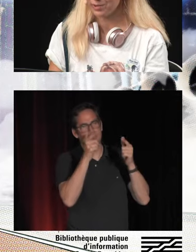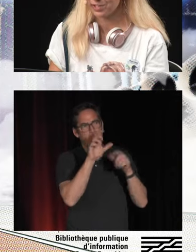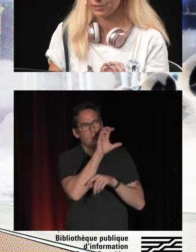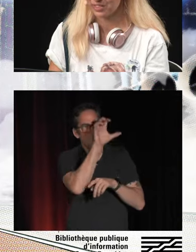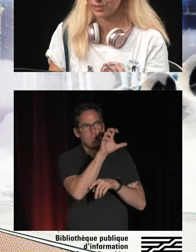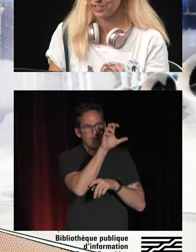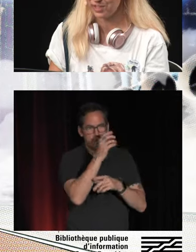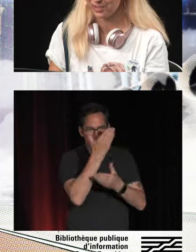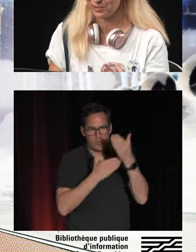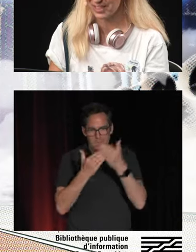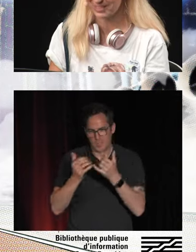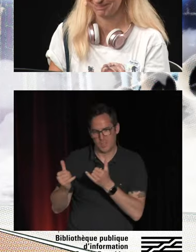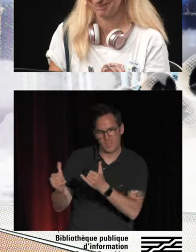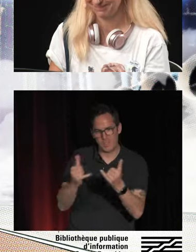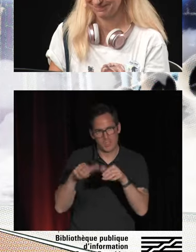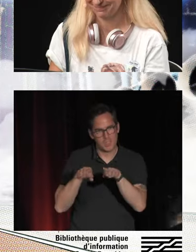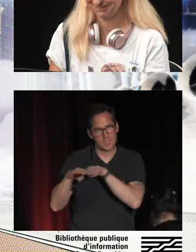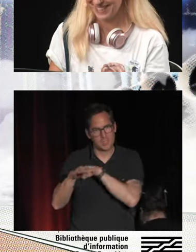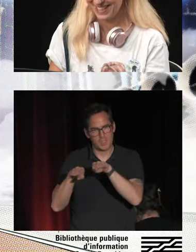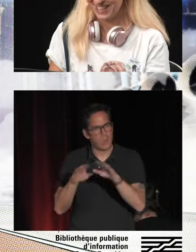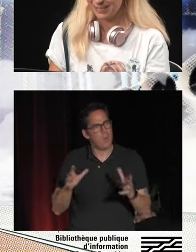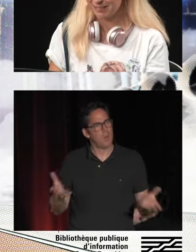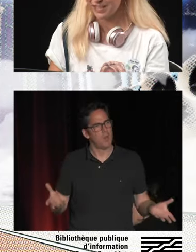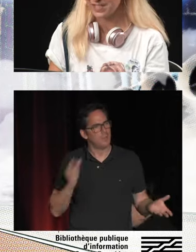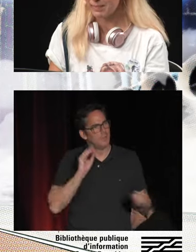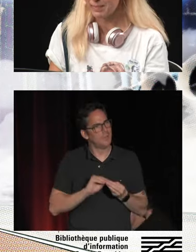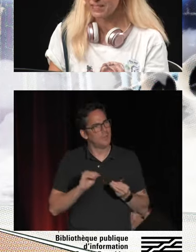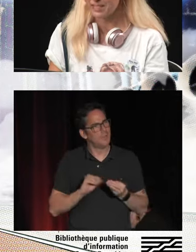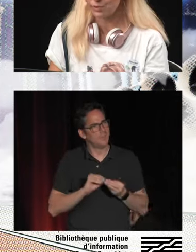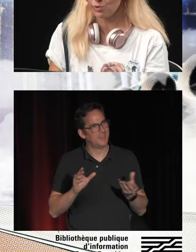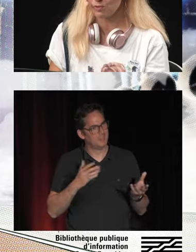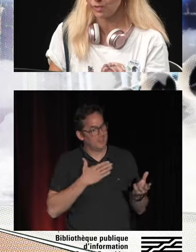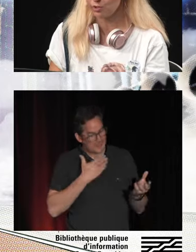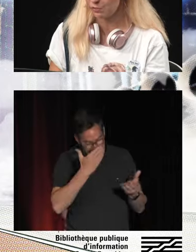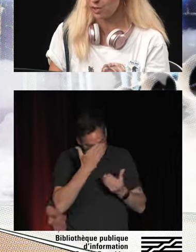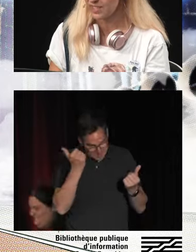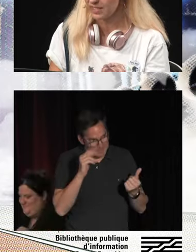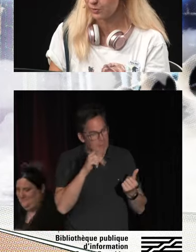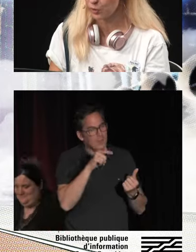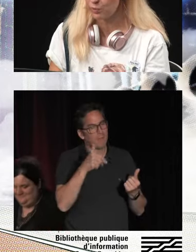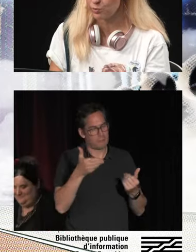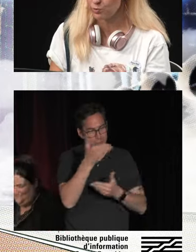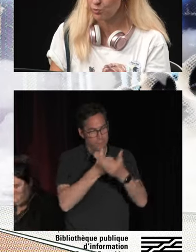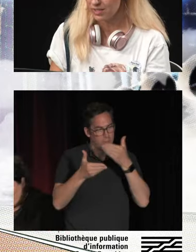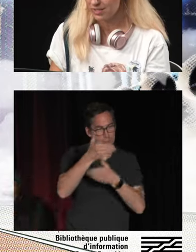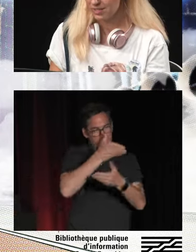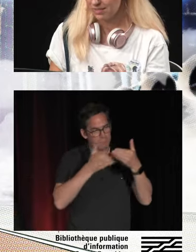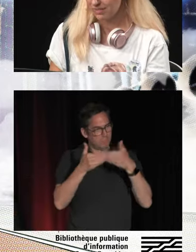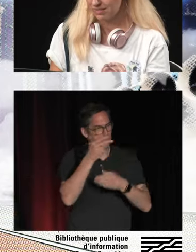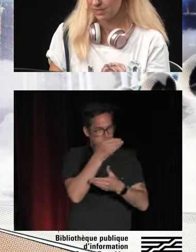Si on tue Bowser, comment est-ce qu'il continue à faire du kart? Mais je ne sais pas, mais si ça se trouve, le chauffeur va décider de ne plus du